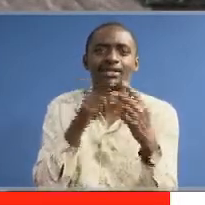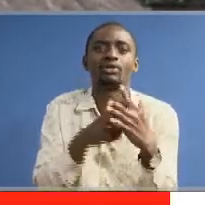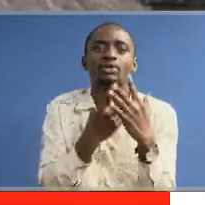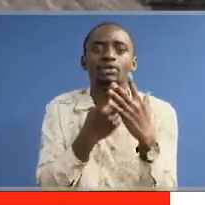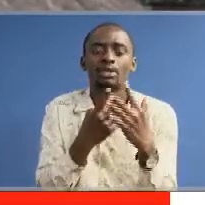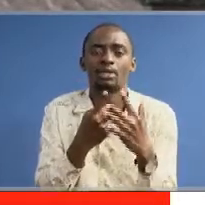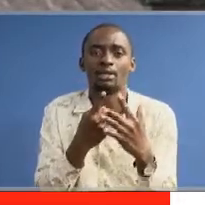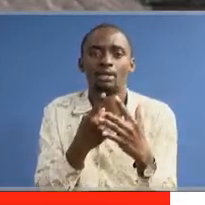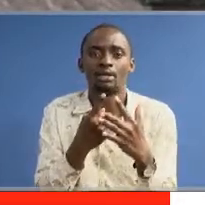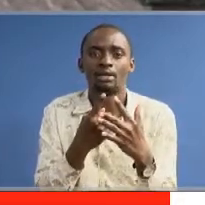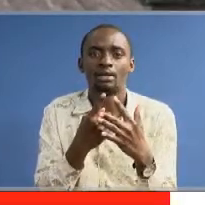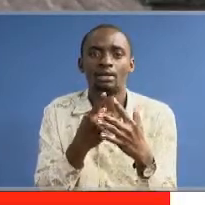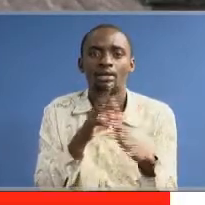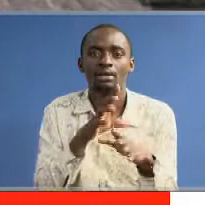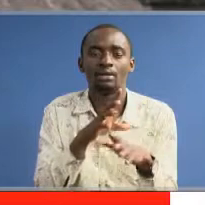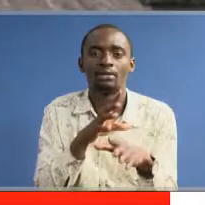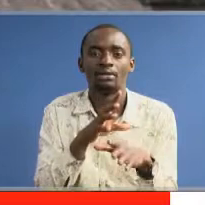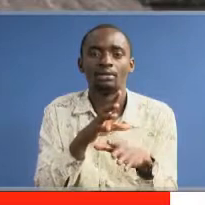ilichukua hayo maneno,